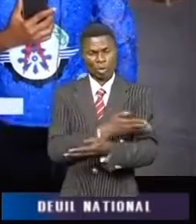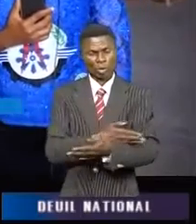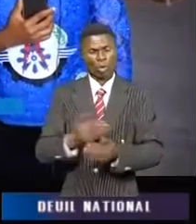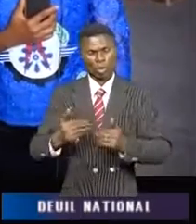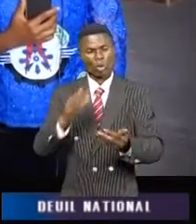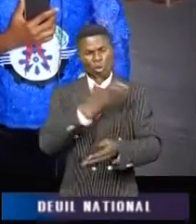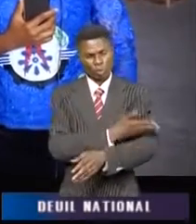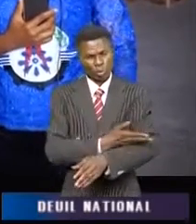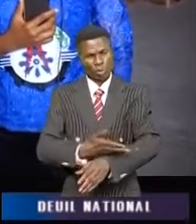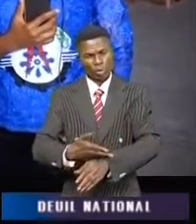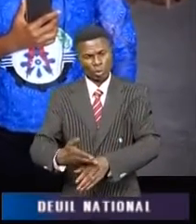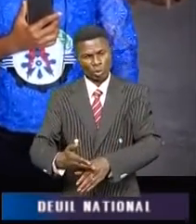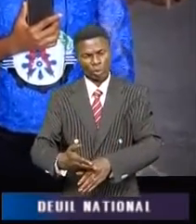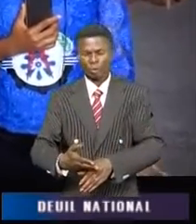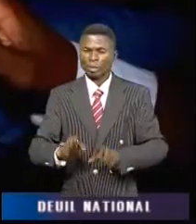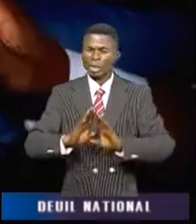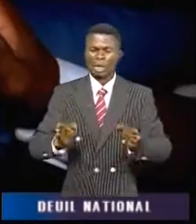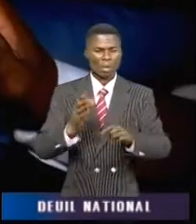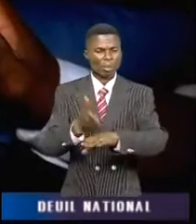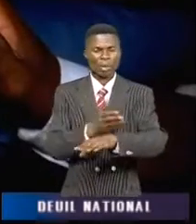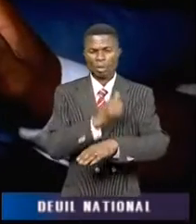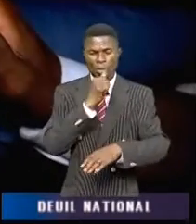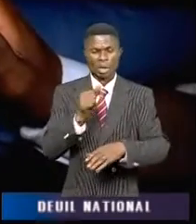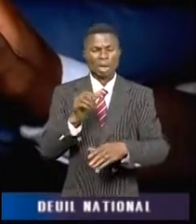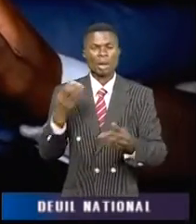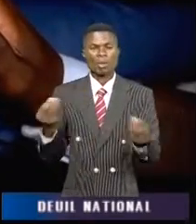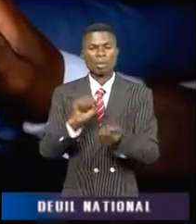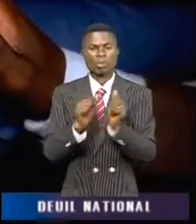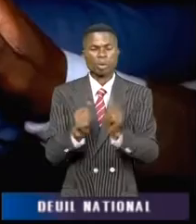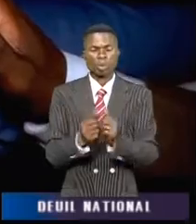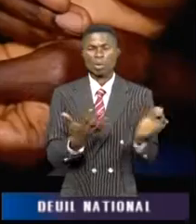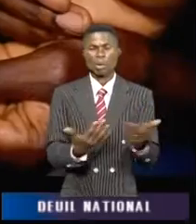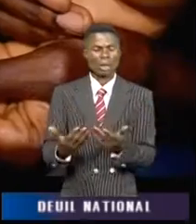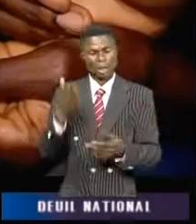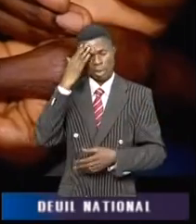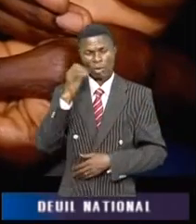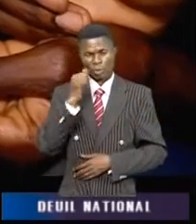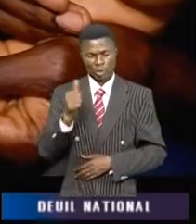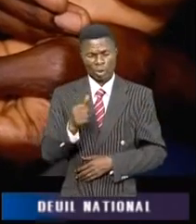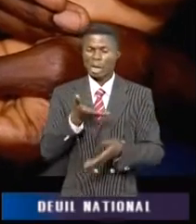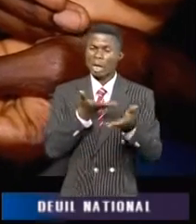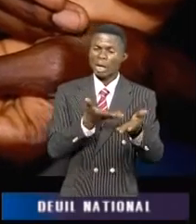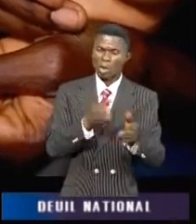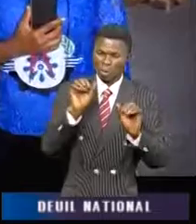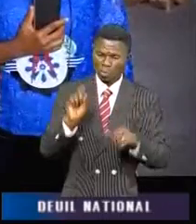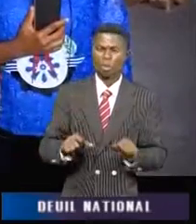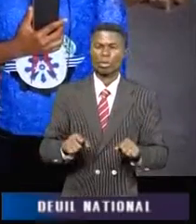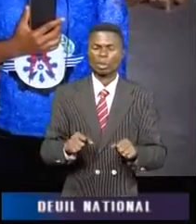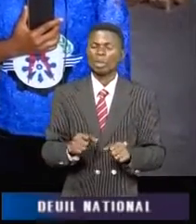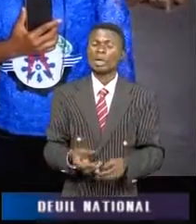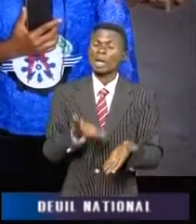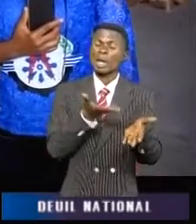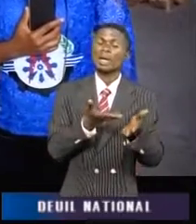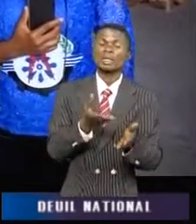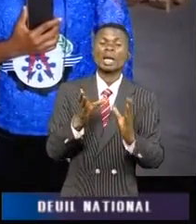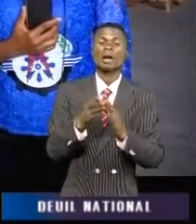à baisser. Elles ne s'adaptent pas avec le monde numérique. Donc, il faut un accompagnement financier.